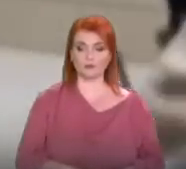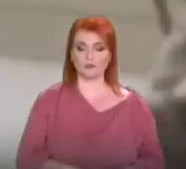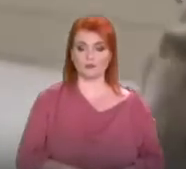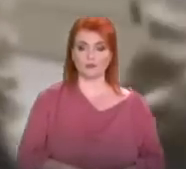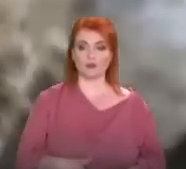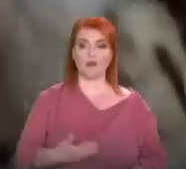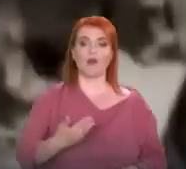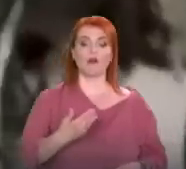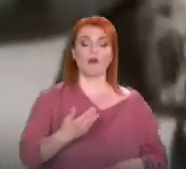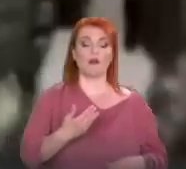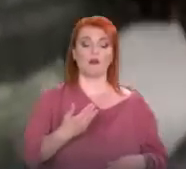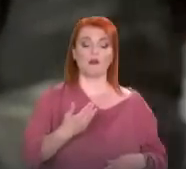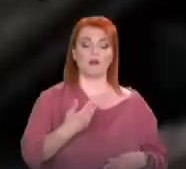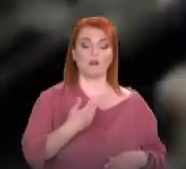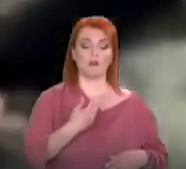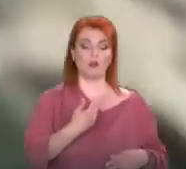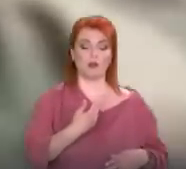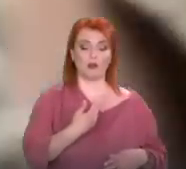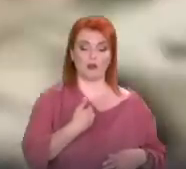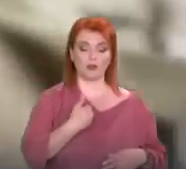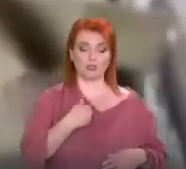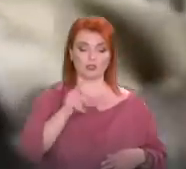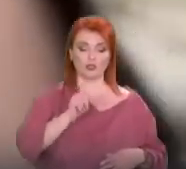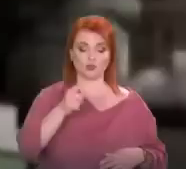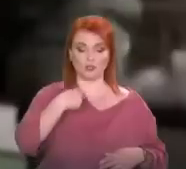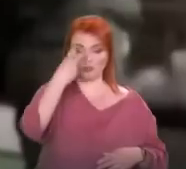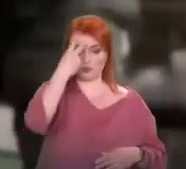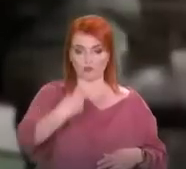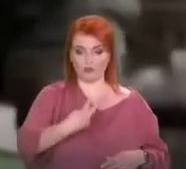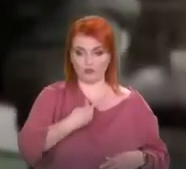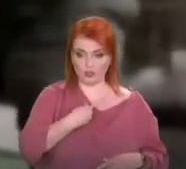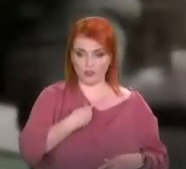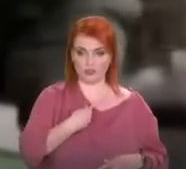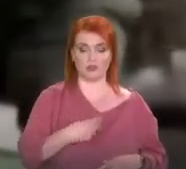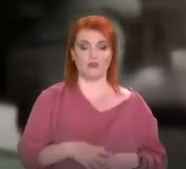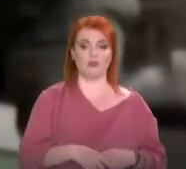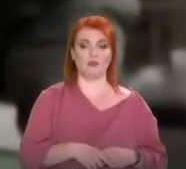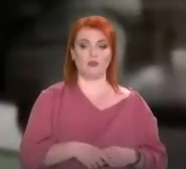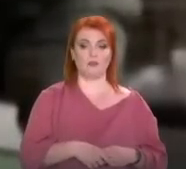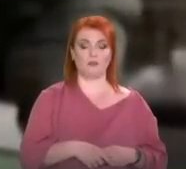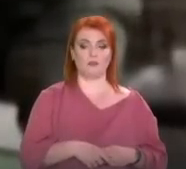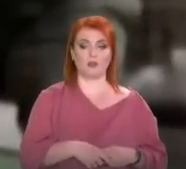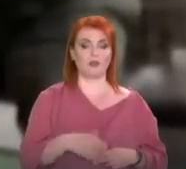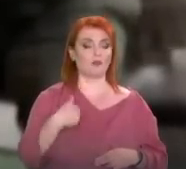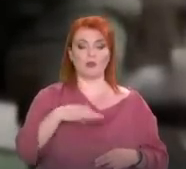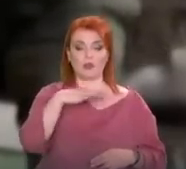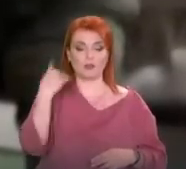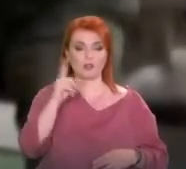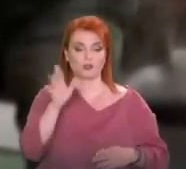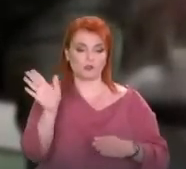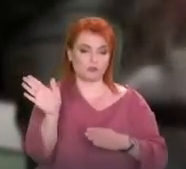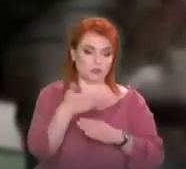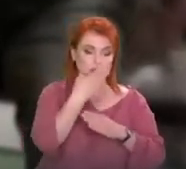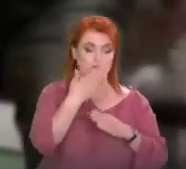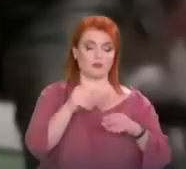Мы шли для демонстрации своего протеста, а не для